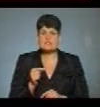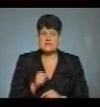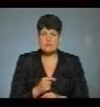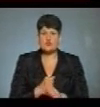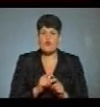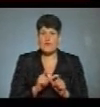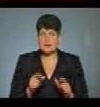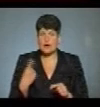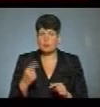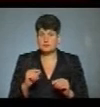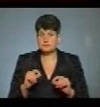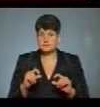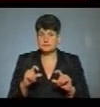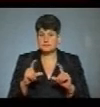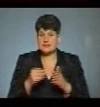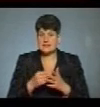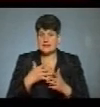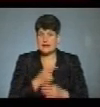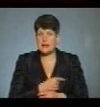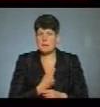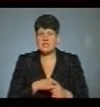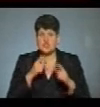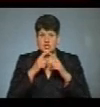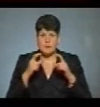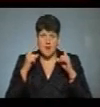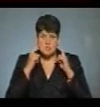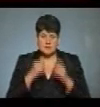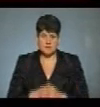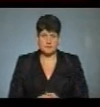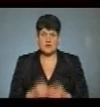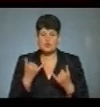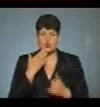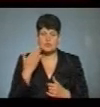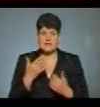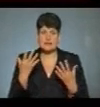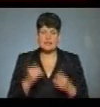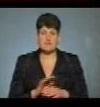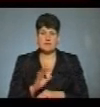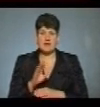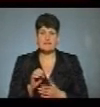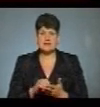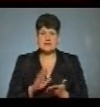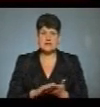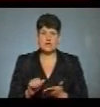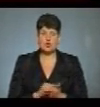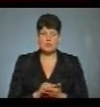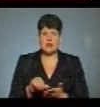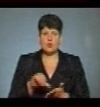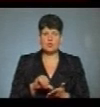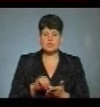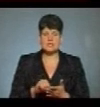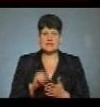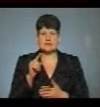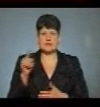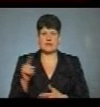аптеках області зростають ціни на медичні маски. Сьогодні останній день відправлення реєстраційних документів для участі в